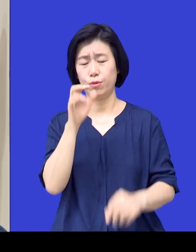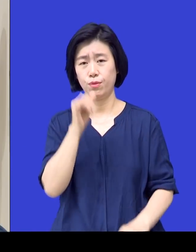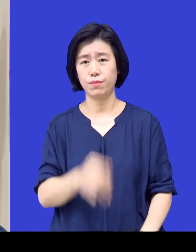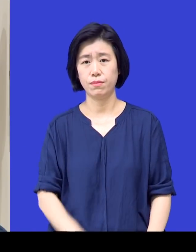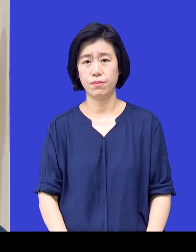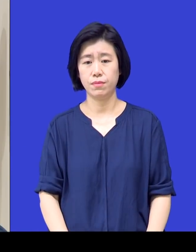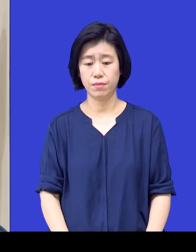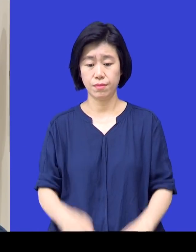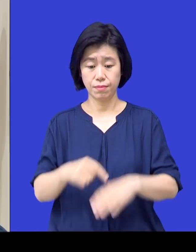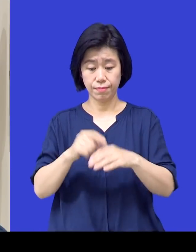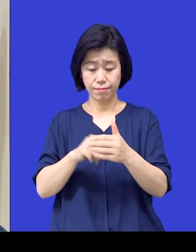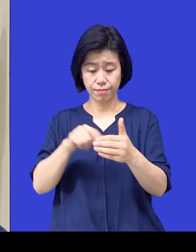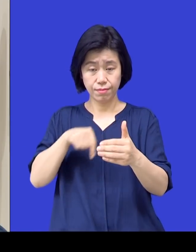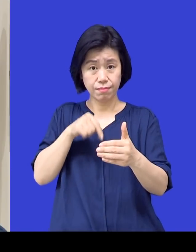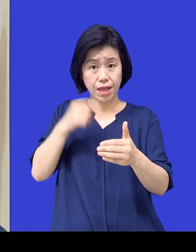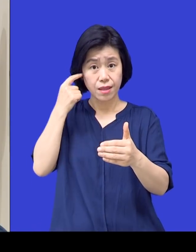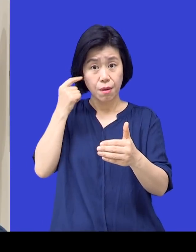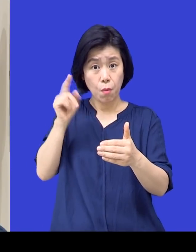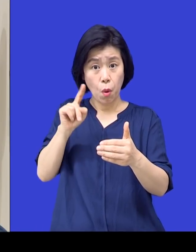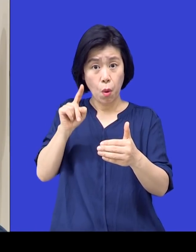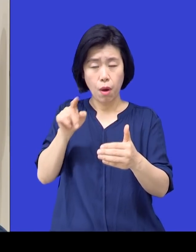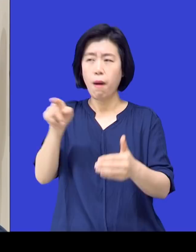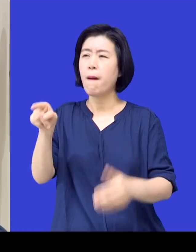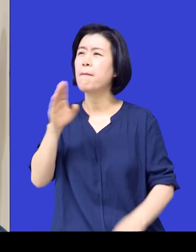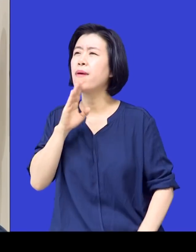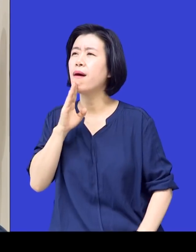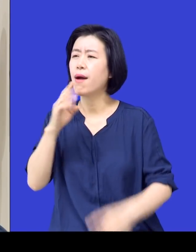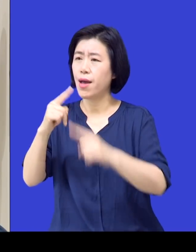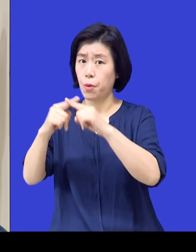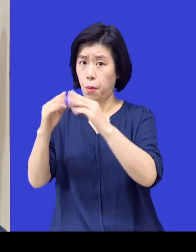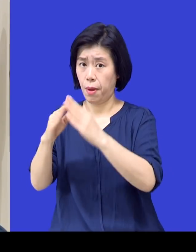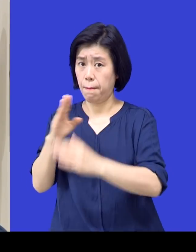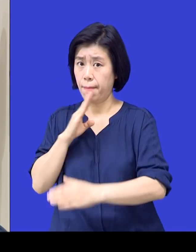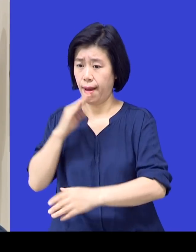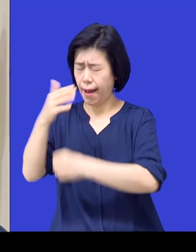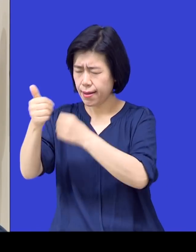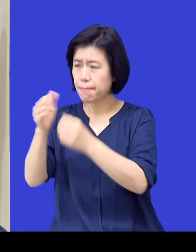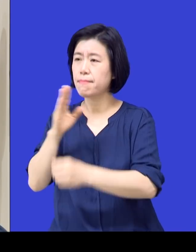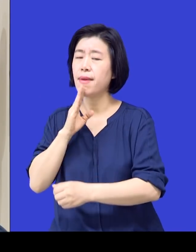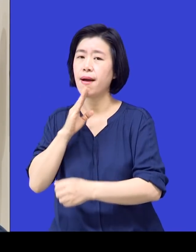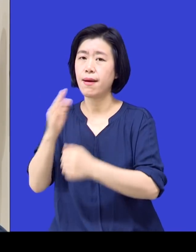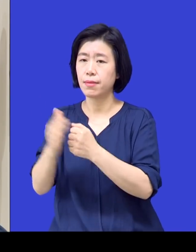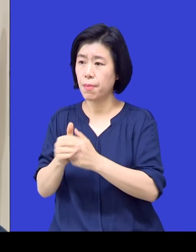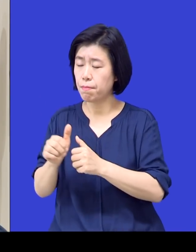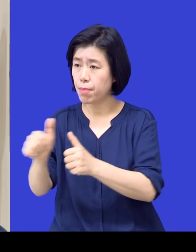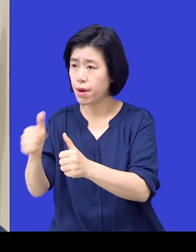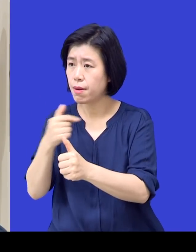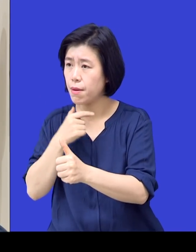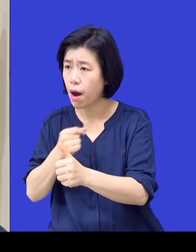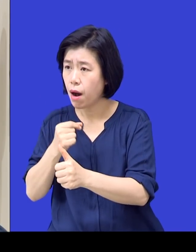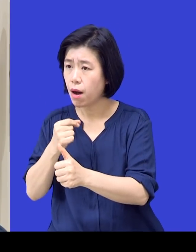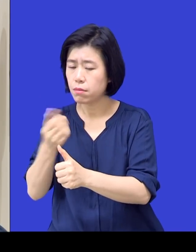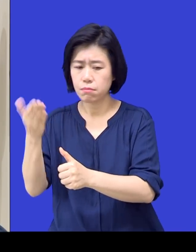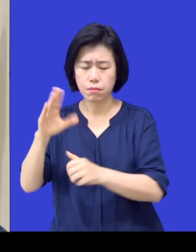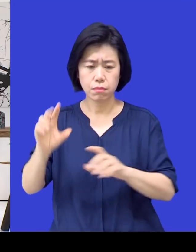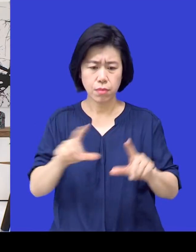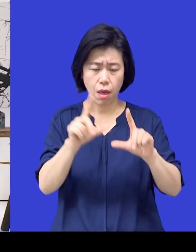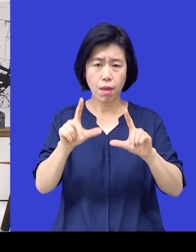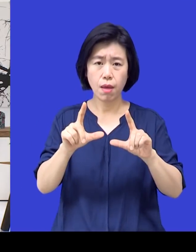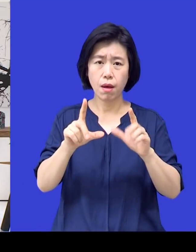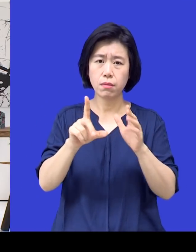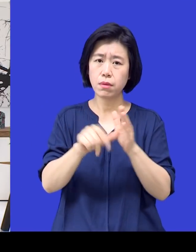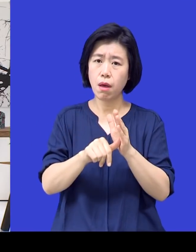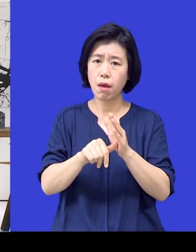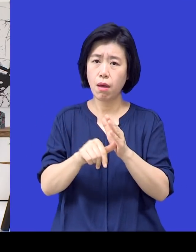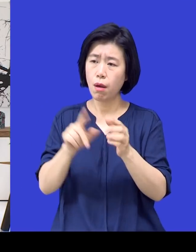저게 옳으니까 저렇게 살기를 원하는데 안 되니까 예. 하는 그 고민이 계속 있었죠. 네. 네.